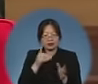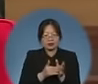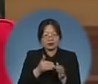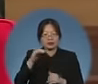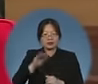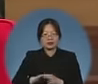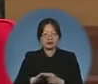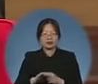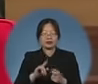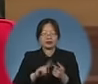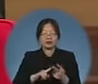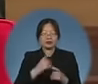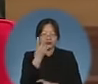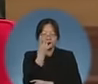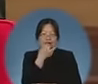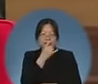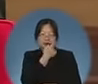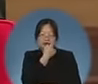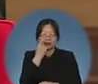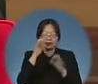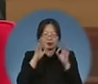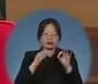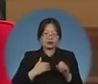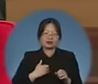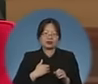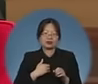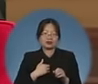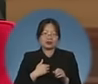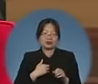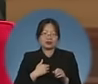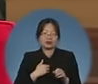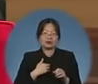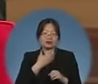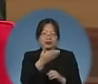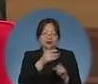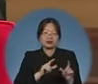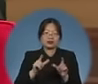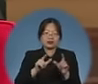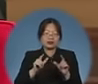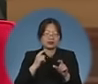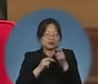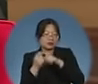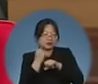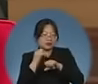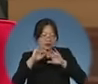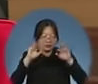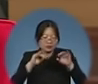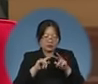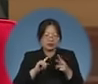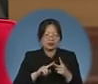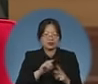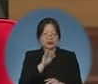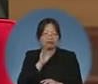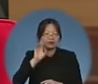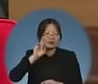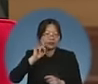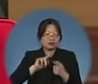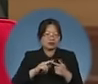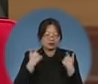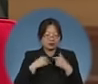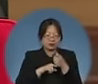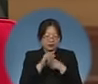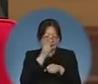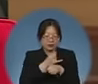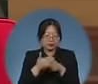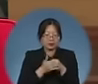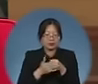하지만 그러나 근원적으로는 나의 선과 너의 선 내가 과하게 참견하거나 또 옳고 그름을 매사에